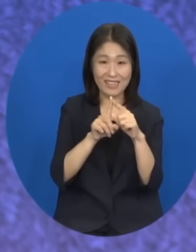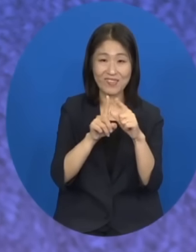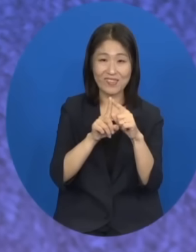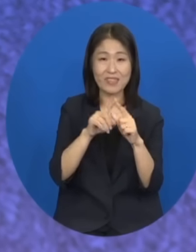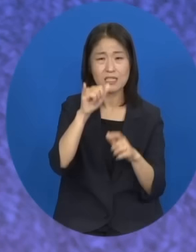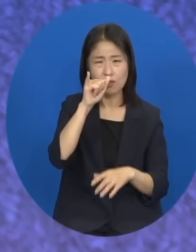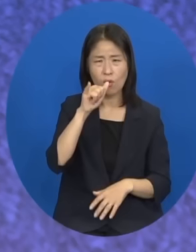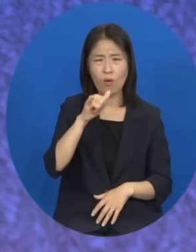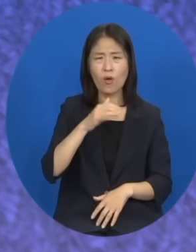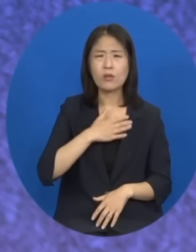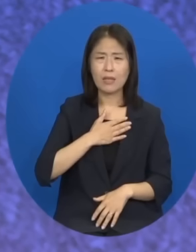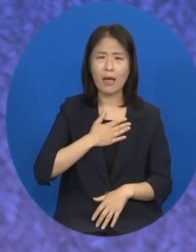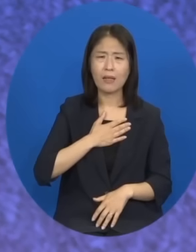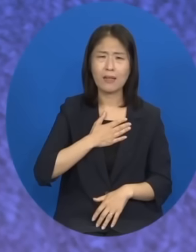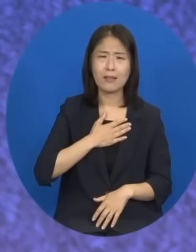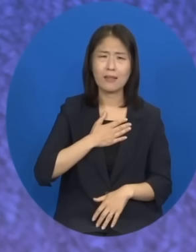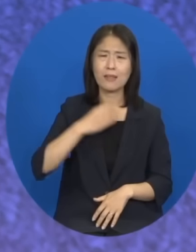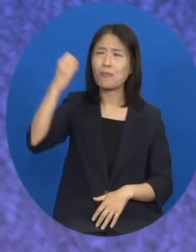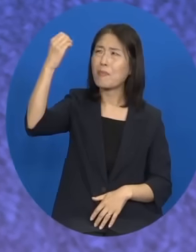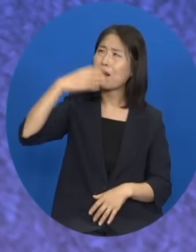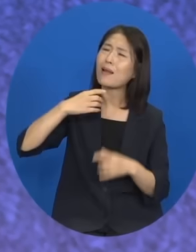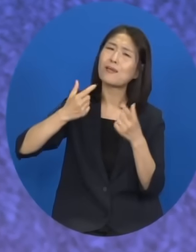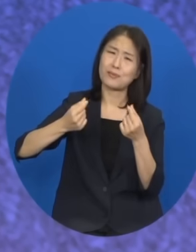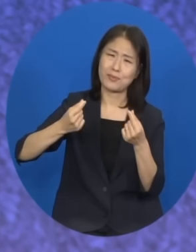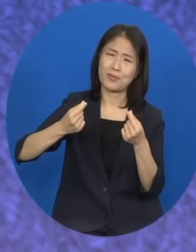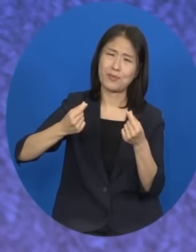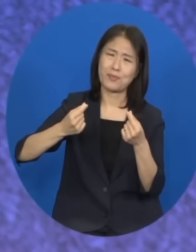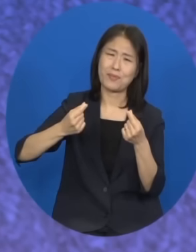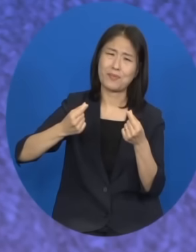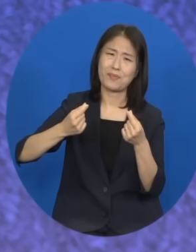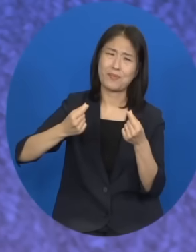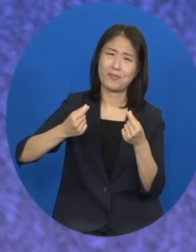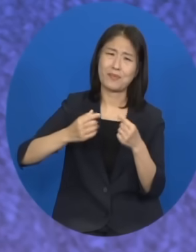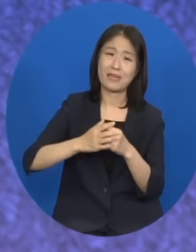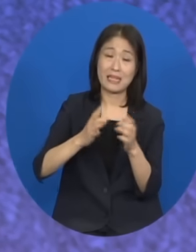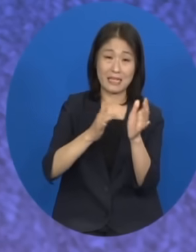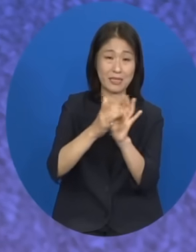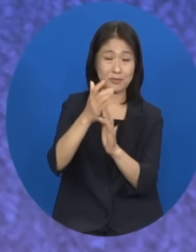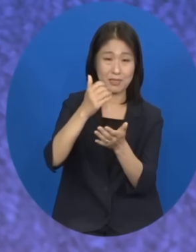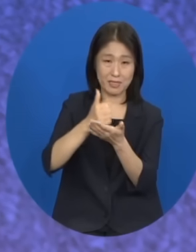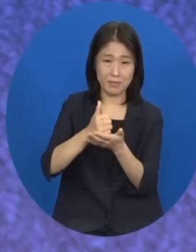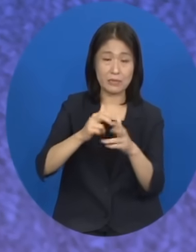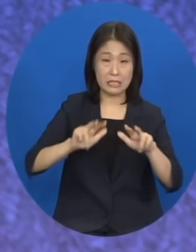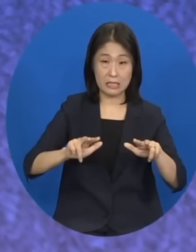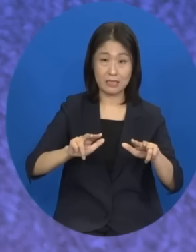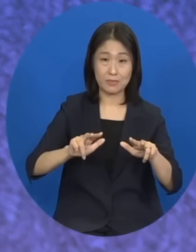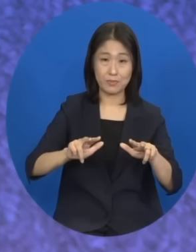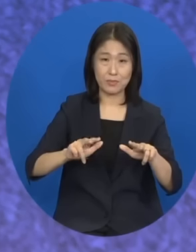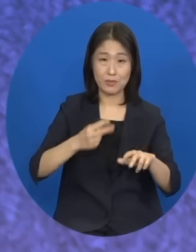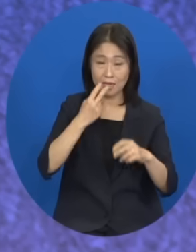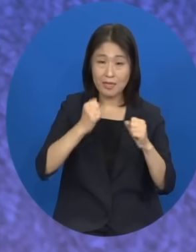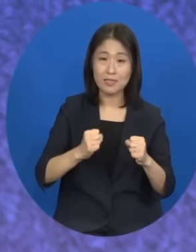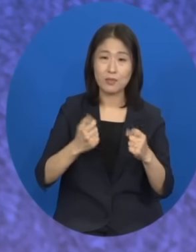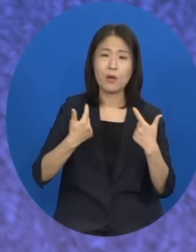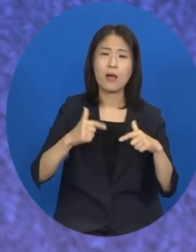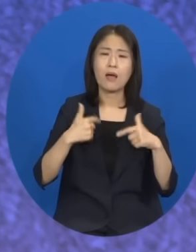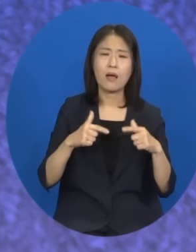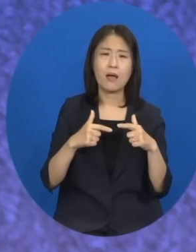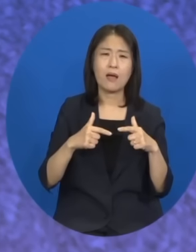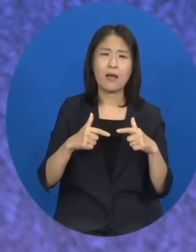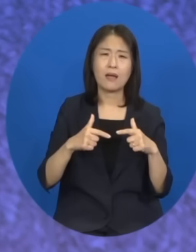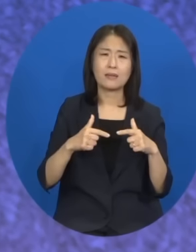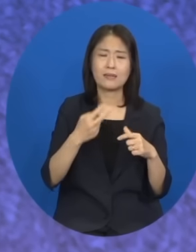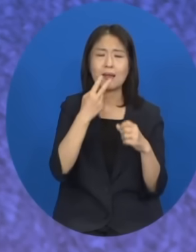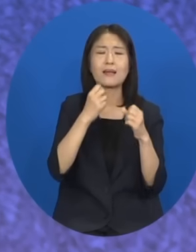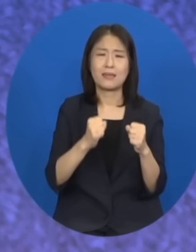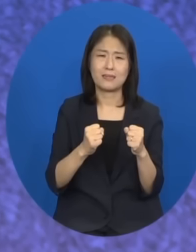하시는 말씀처럼 주님이 그 아이를 통하여 예수님은 지금도 살아계시고 우리와 항상 함께